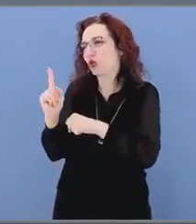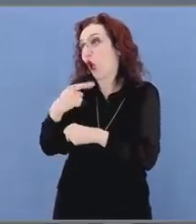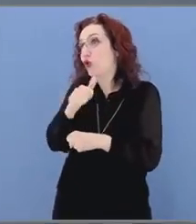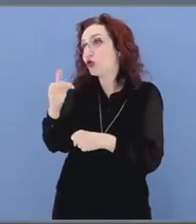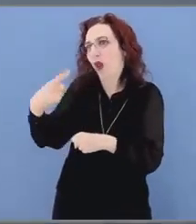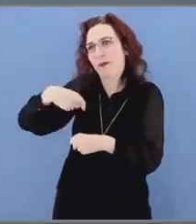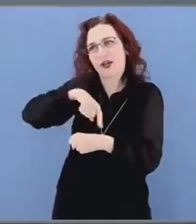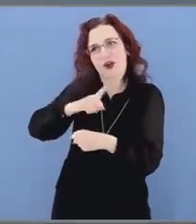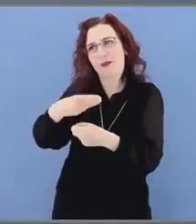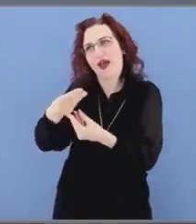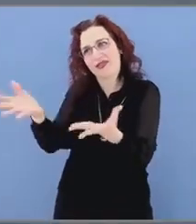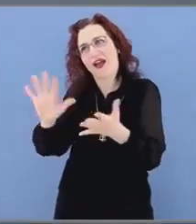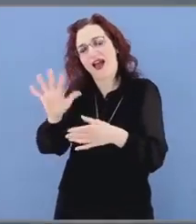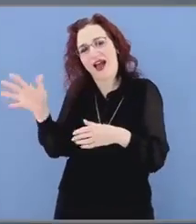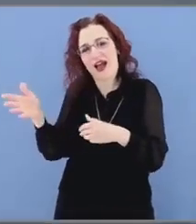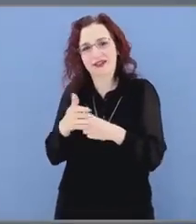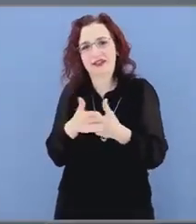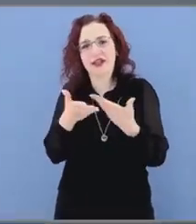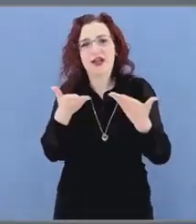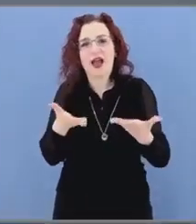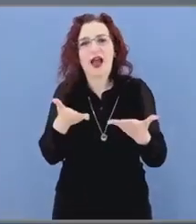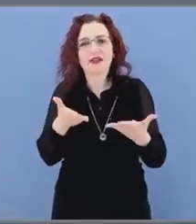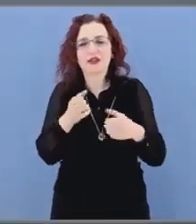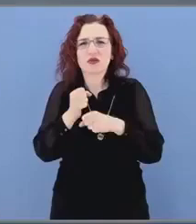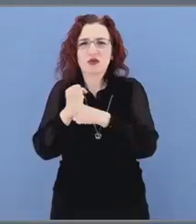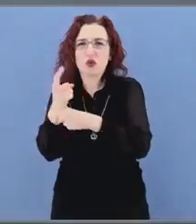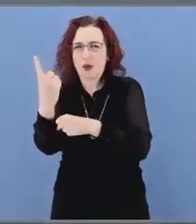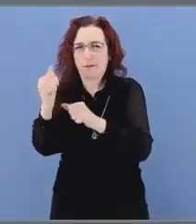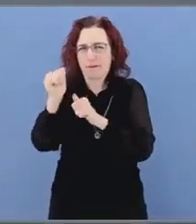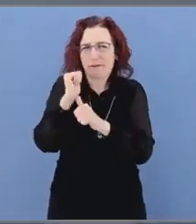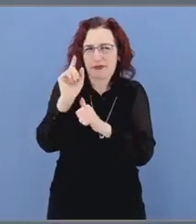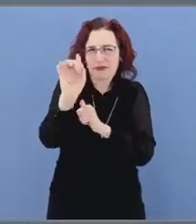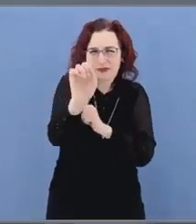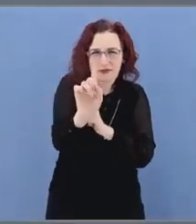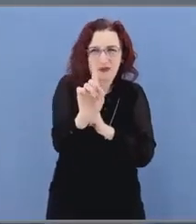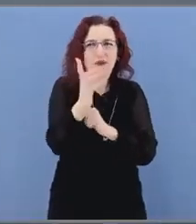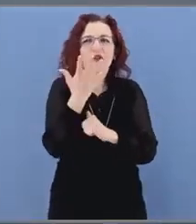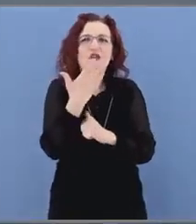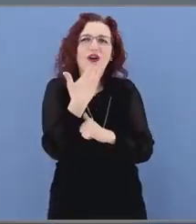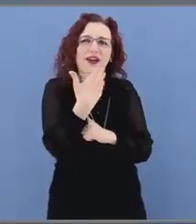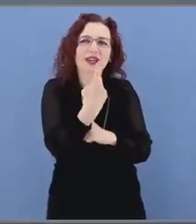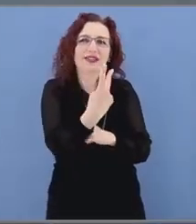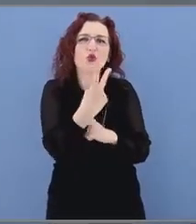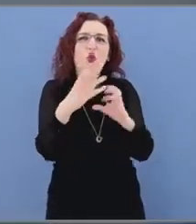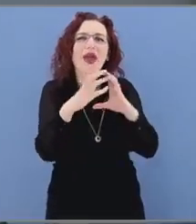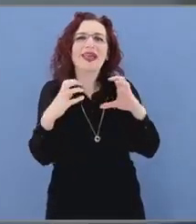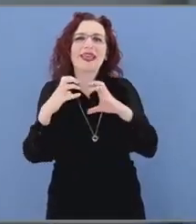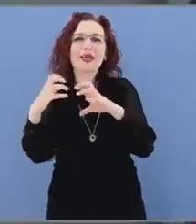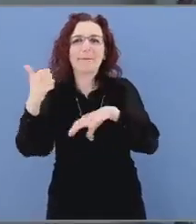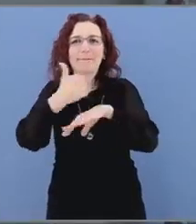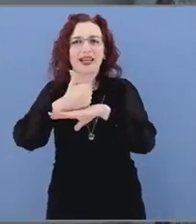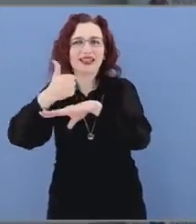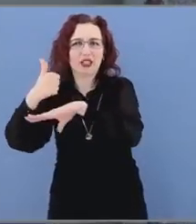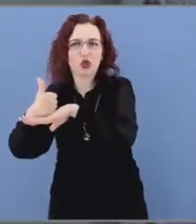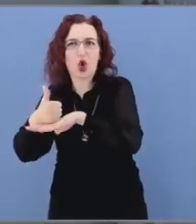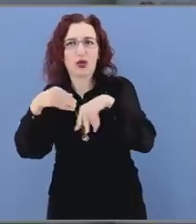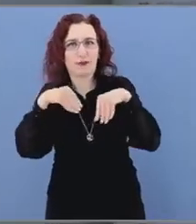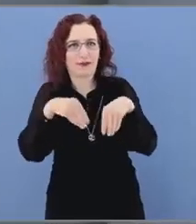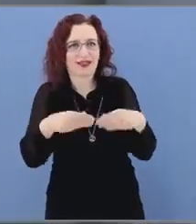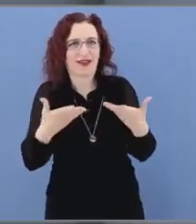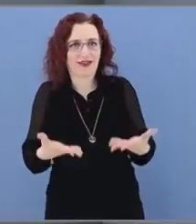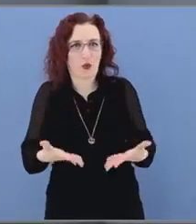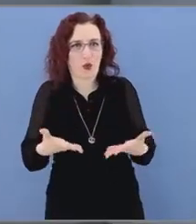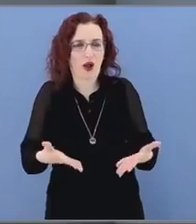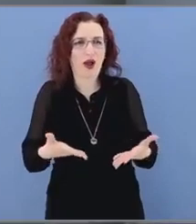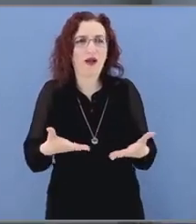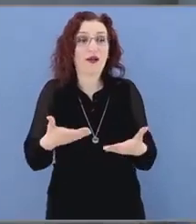Valeriani, volevo fare un saluto e un ringraziamento a due imprenditori che sono qui, perché come dice sempre il Presidente, il pubblico è fondamentale ma